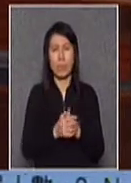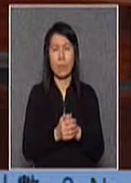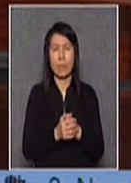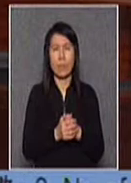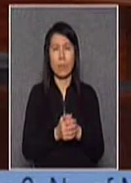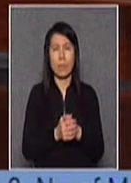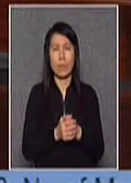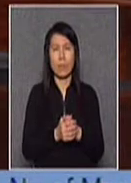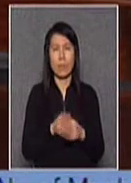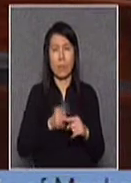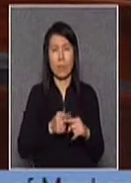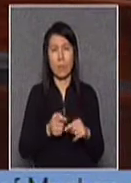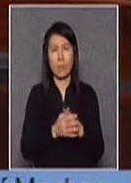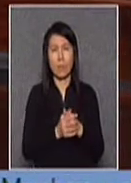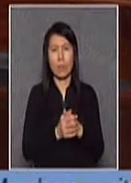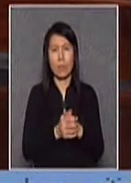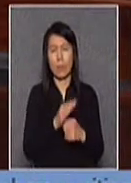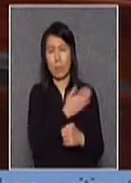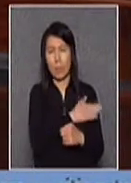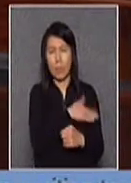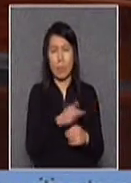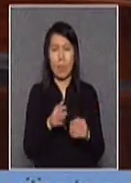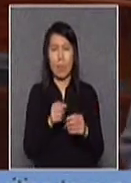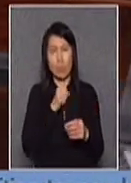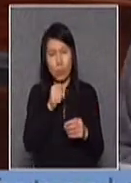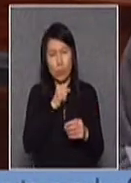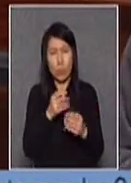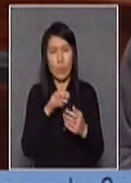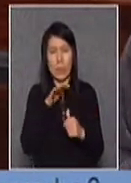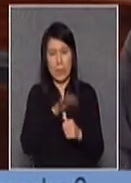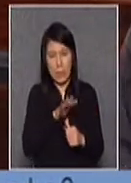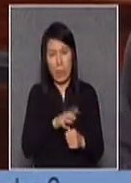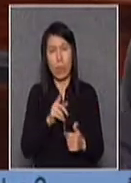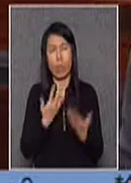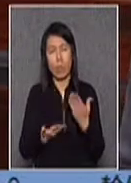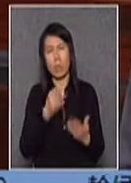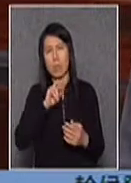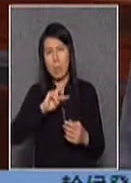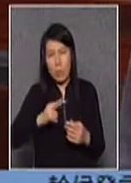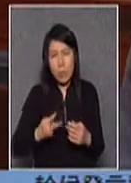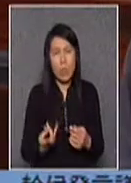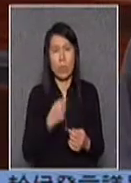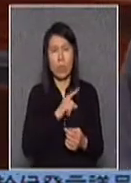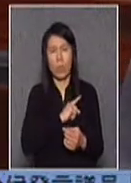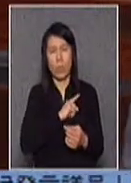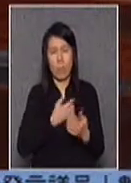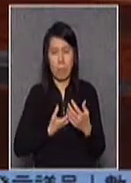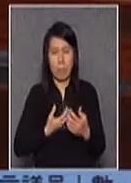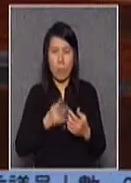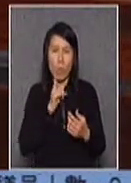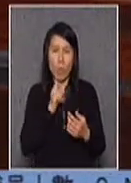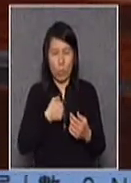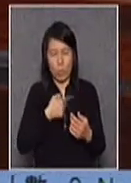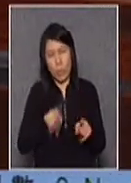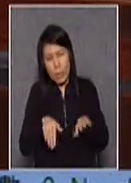然即是不理其他傳媒怎樣打壓或者扭曲我們這一類這樣的激進派人士的